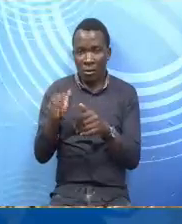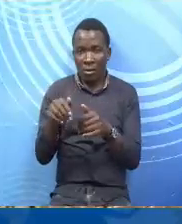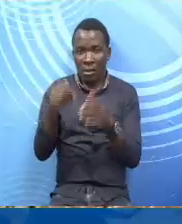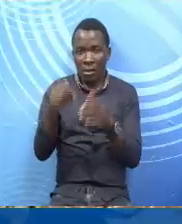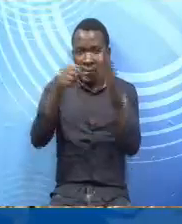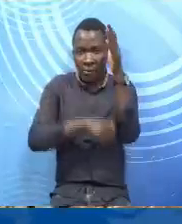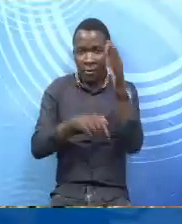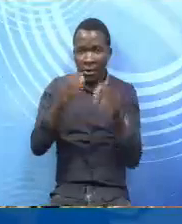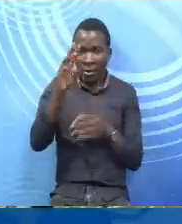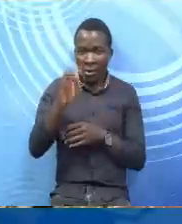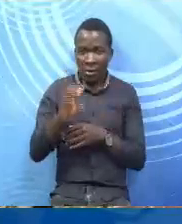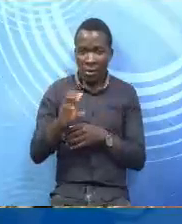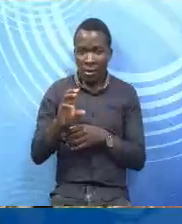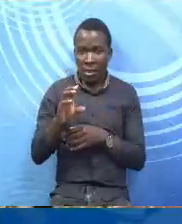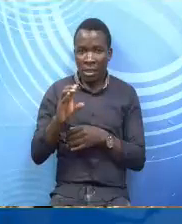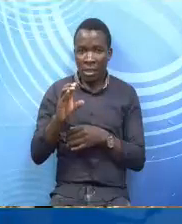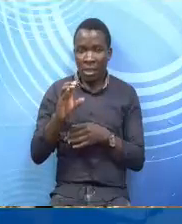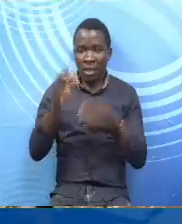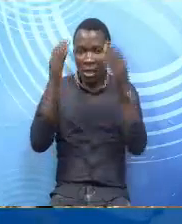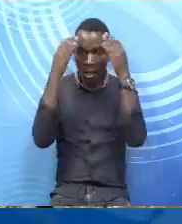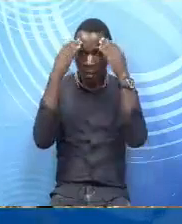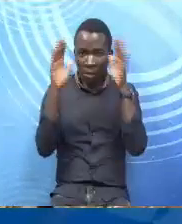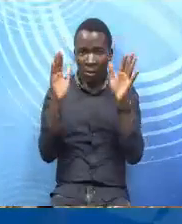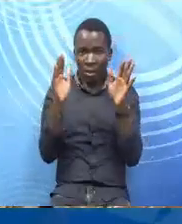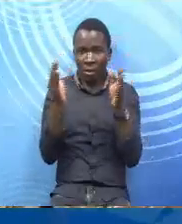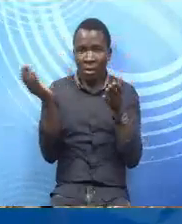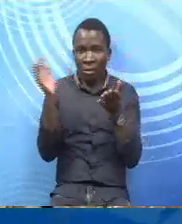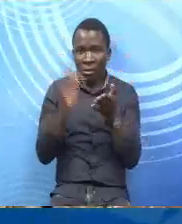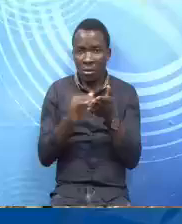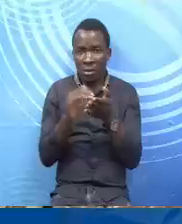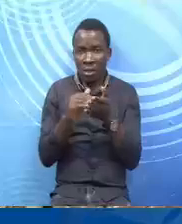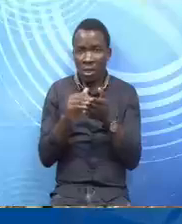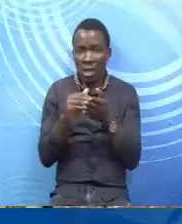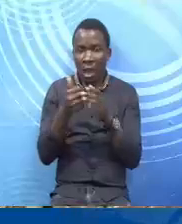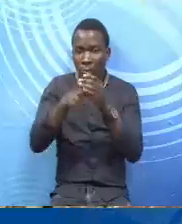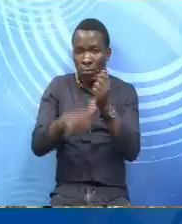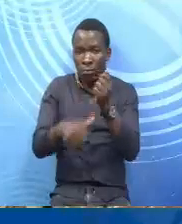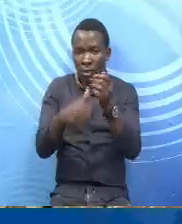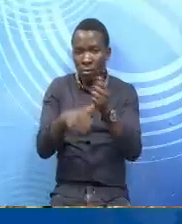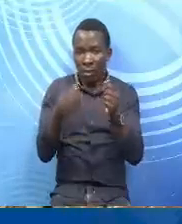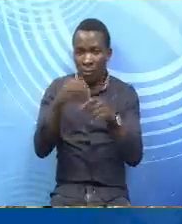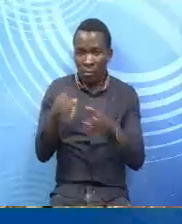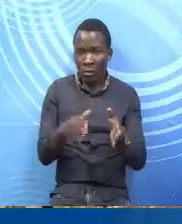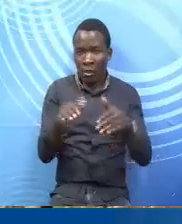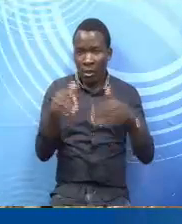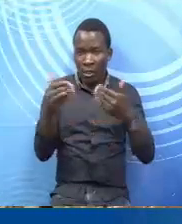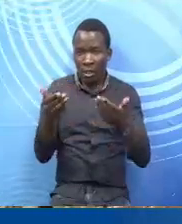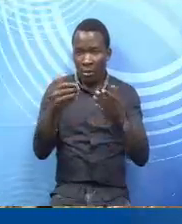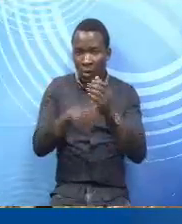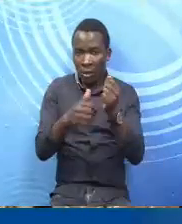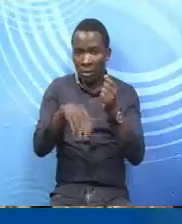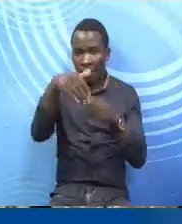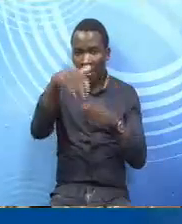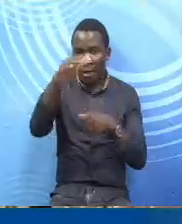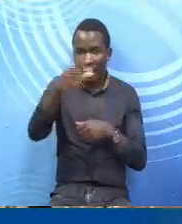nawe ukureba nta toilet dufite ntabwo tuzi ko tuzajya kwituma mu barabara cyangwa twitume hanze hagati aho ngaho kubera